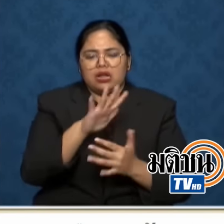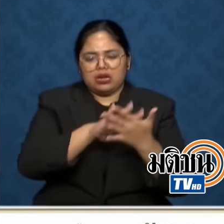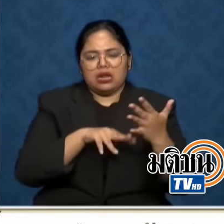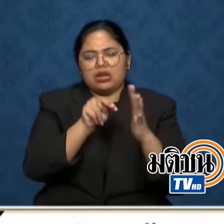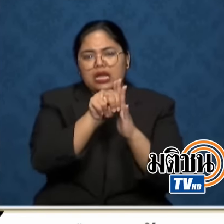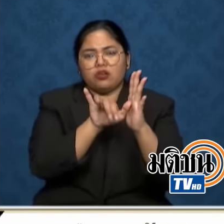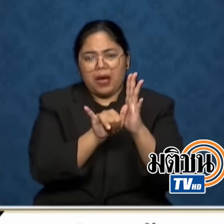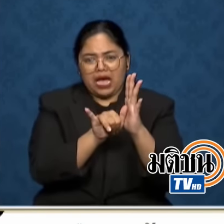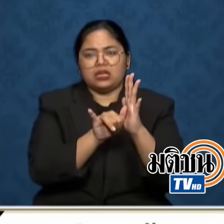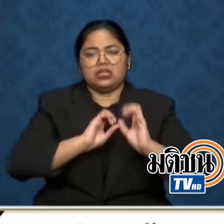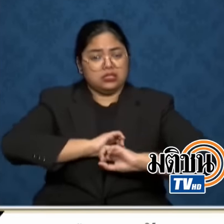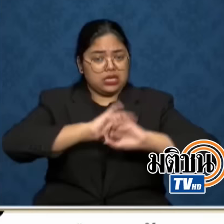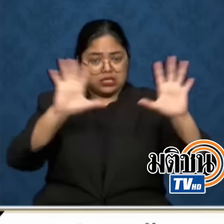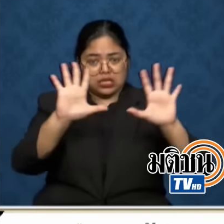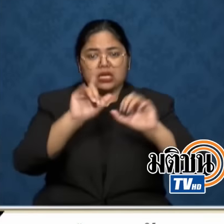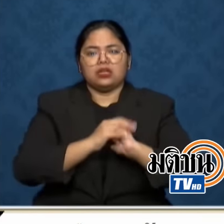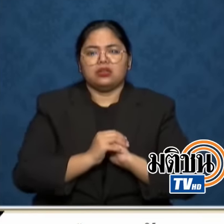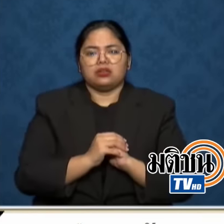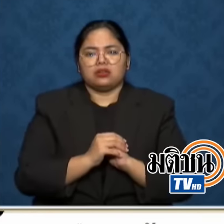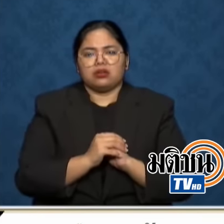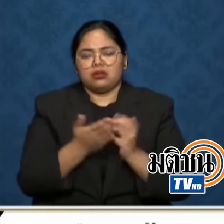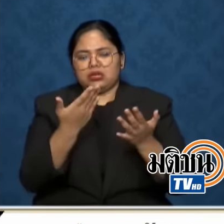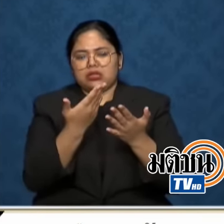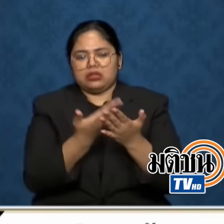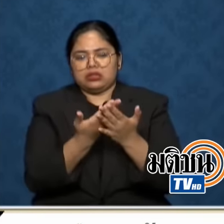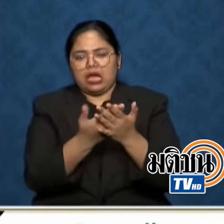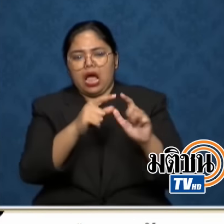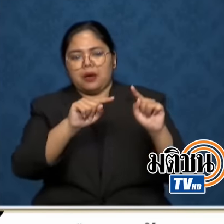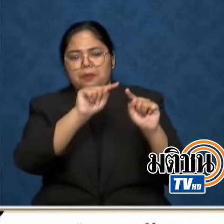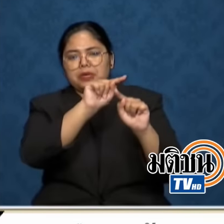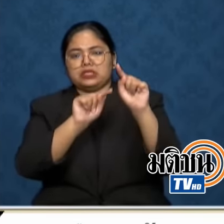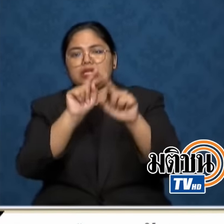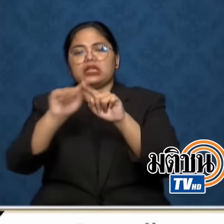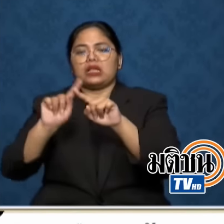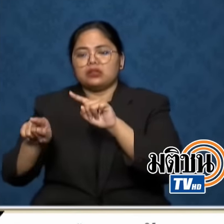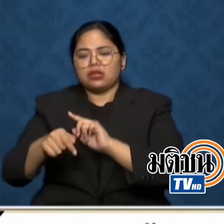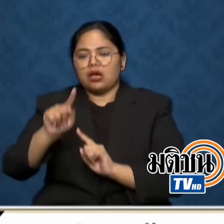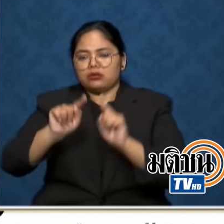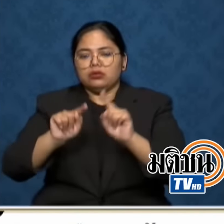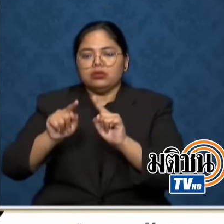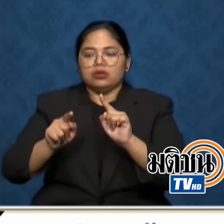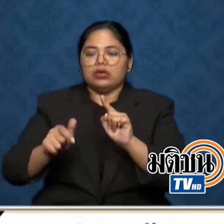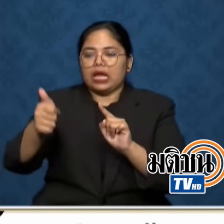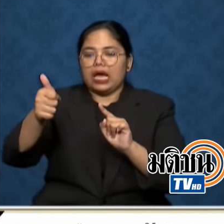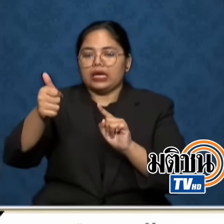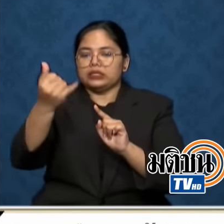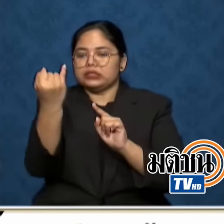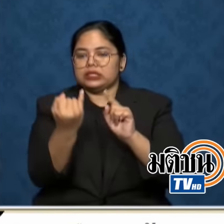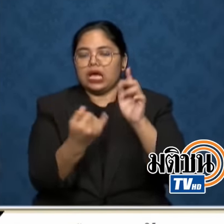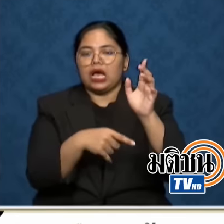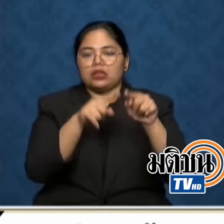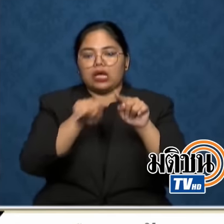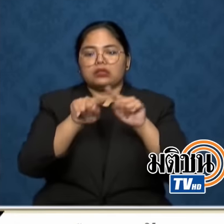ที่โปร่งใสครับการมีส่วนได้ส่วนเสียของคนต่างๆที่อยู่ในกรรมการเนี่ยช่